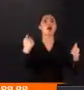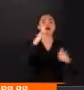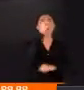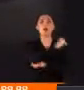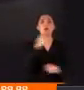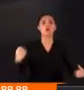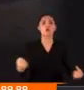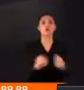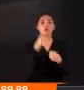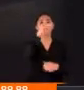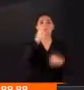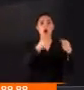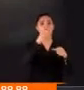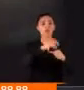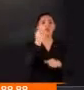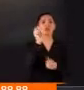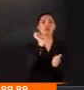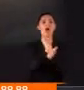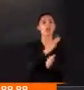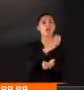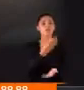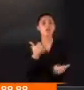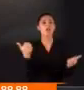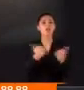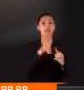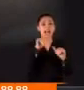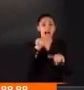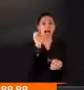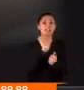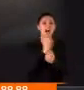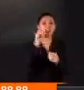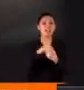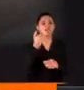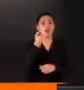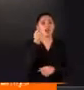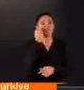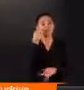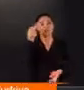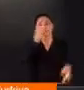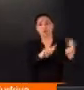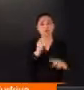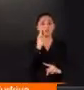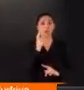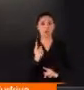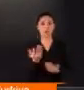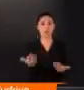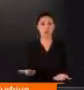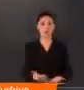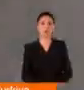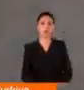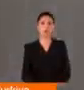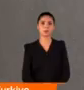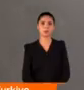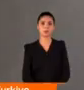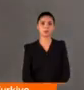O araçta Ocak ailesi vardı. Kaza aynı aileden 6 kişiyi hayattan kopardı.